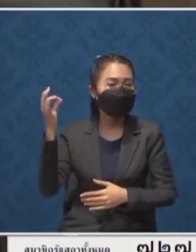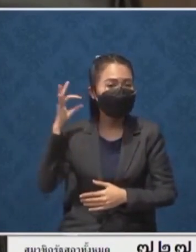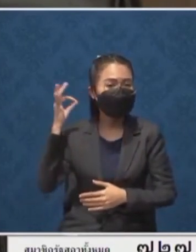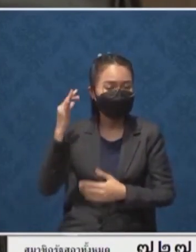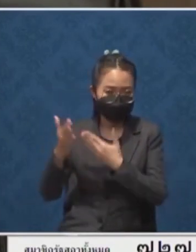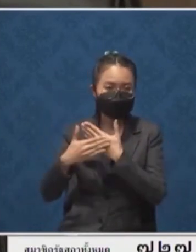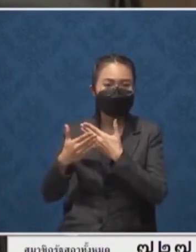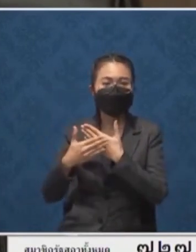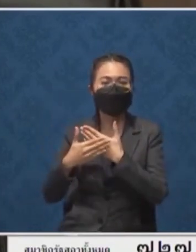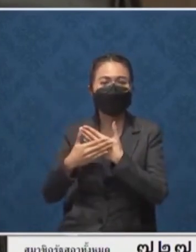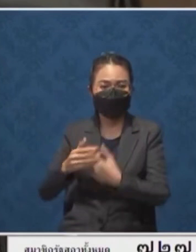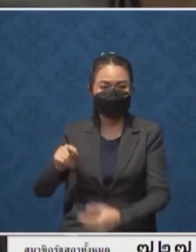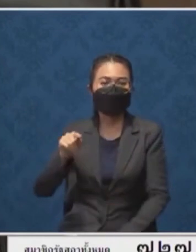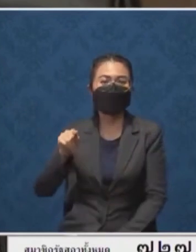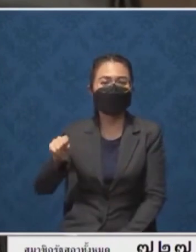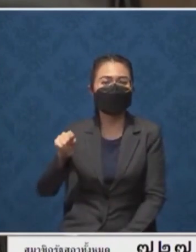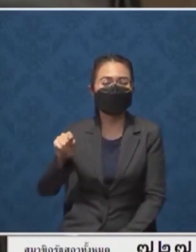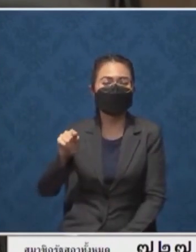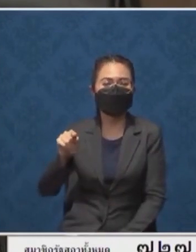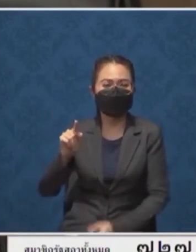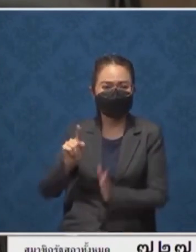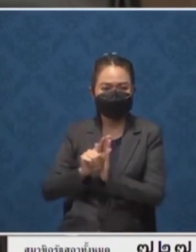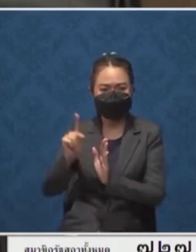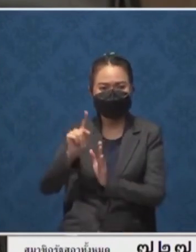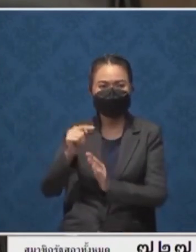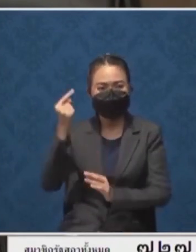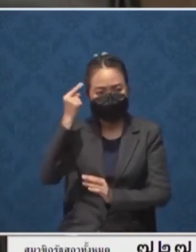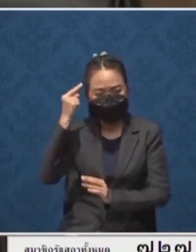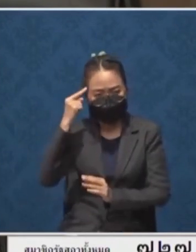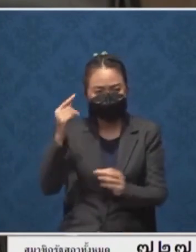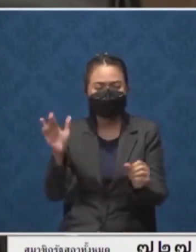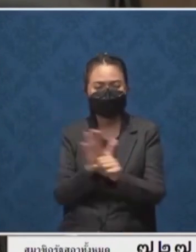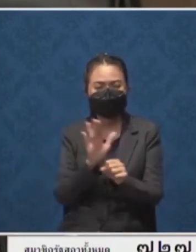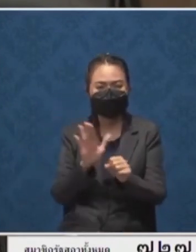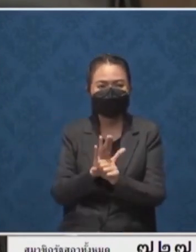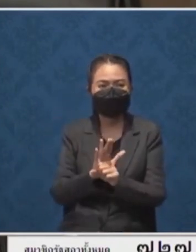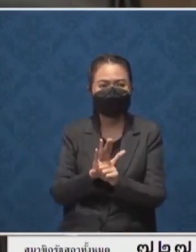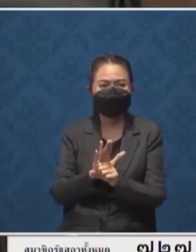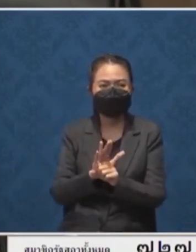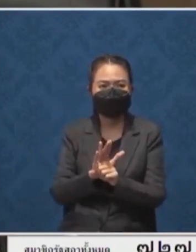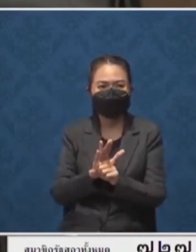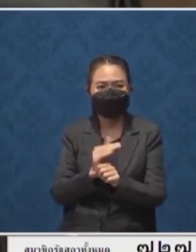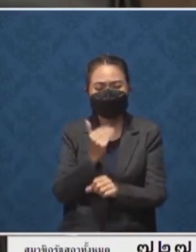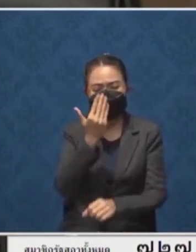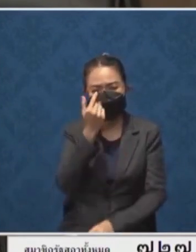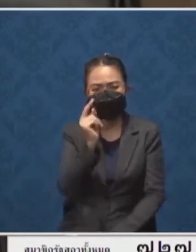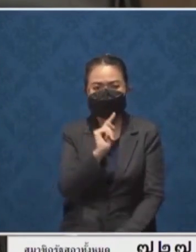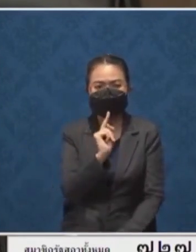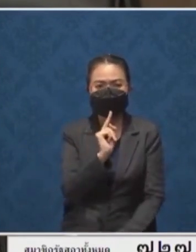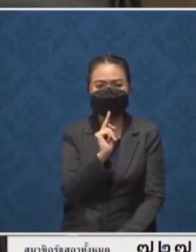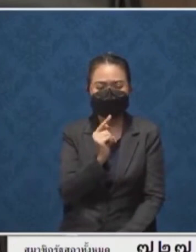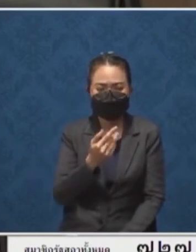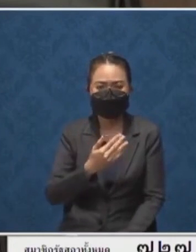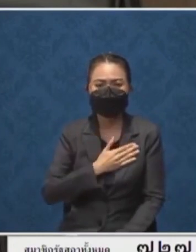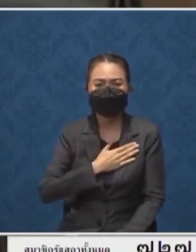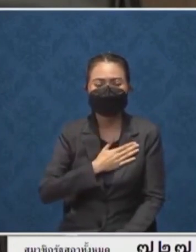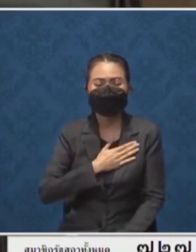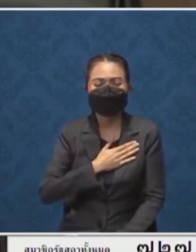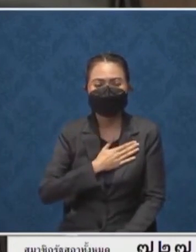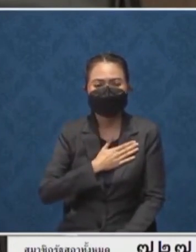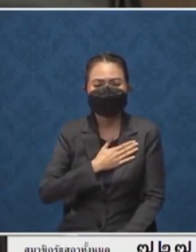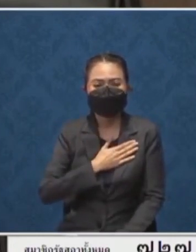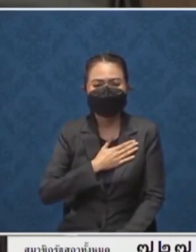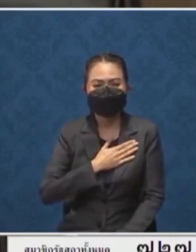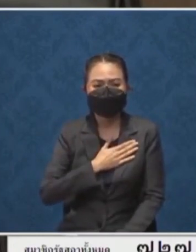เมื่อกี้ผมปัดไปทีเดียวนึกว่าอยู่กันเพราะว่าผมบังเอิญ